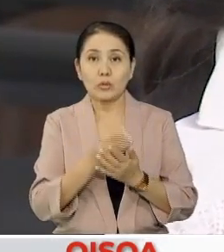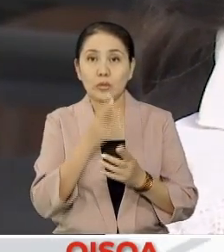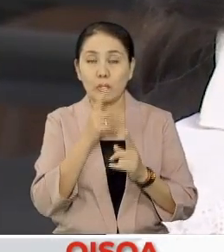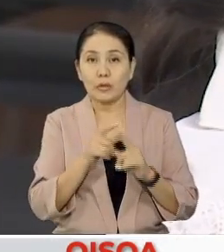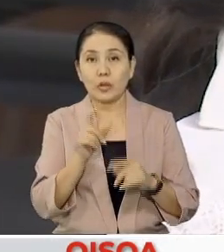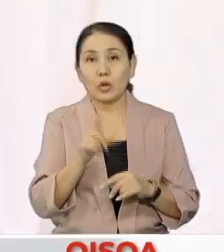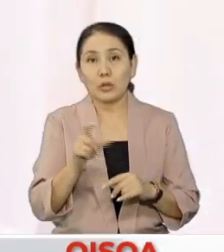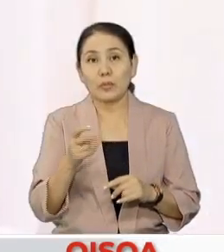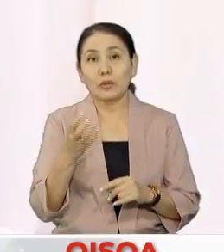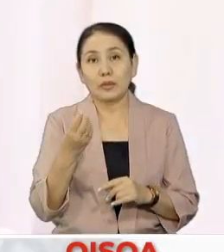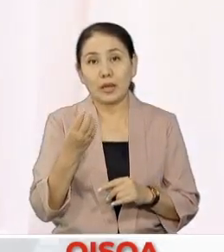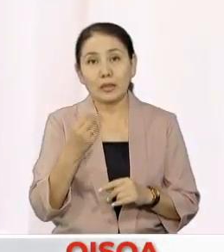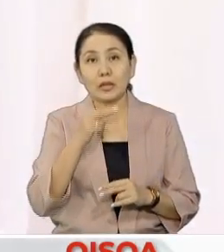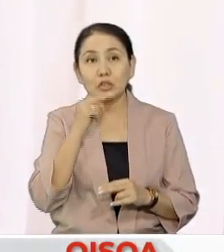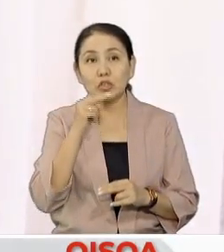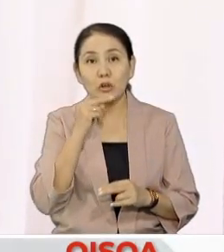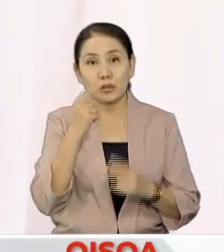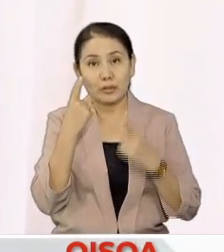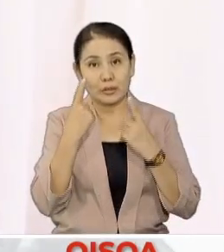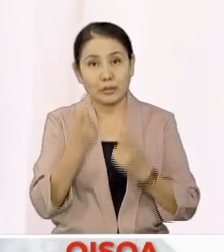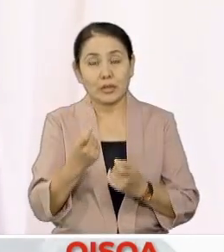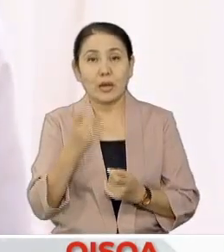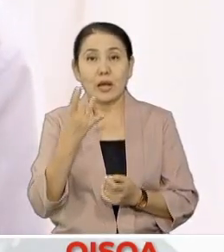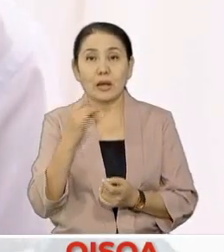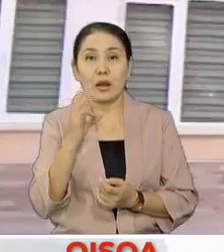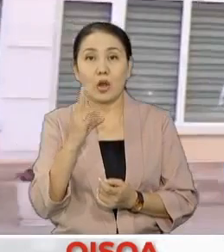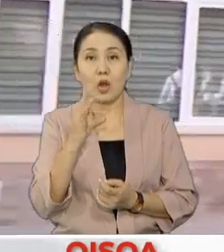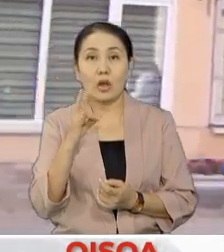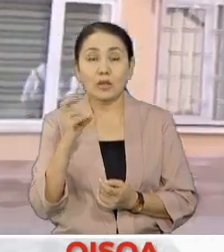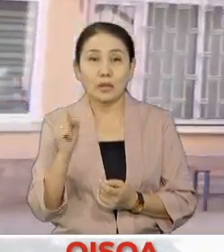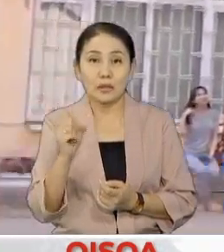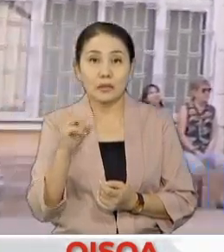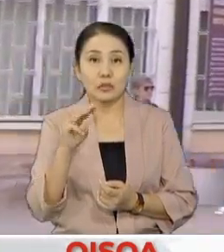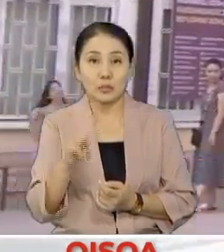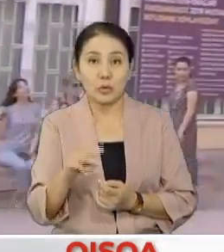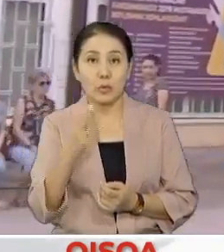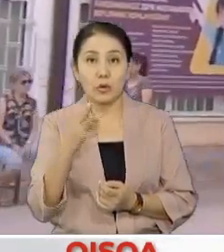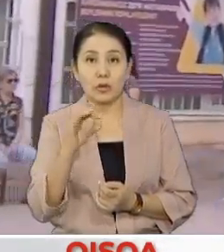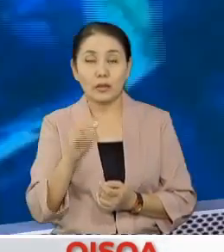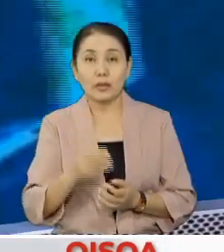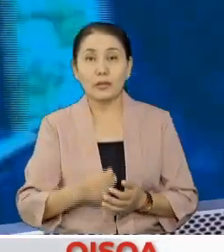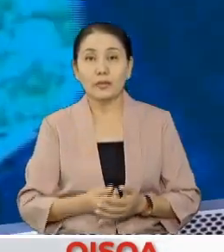odamlarni yanada hushyorlikka chaqiradi. Rayhona Toshpo'latova va Jahongir Muhammadjonov, poytaxt.